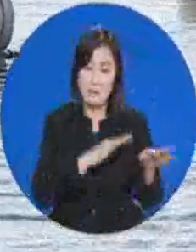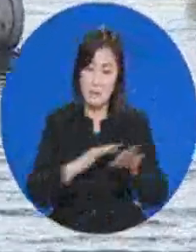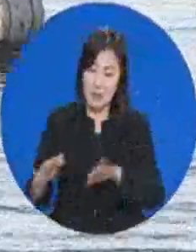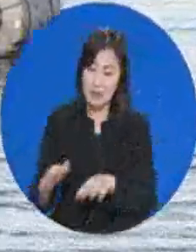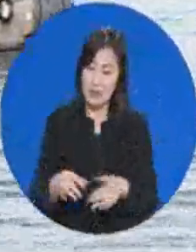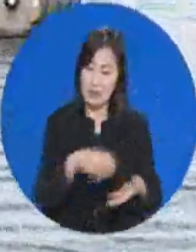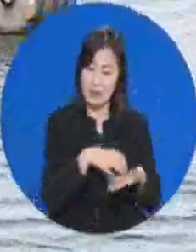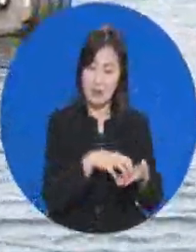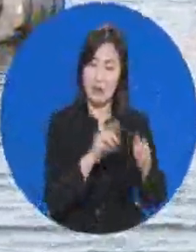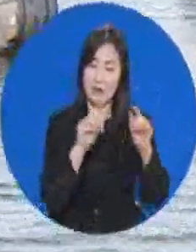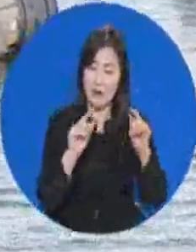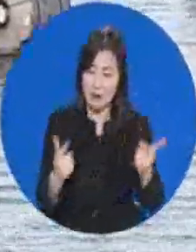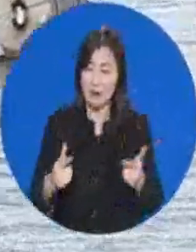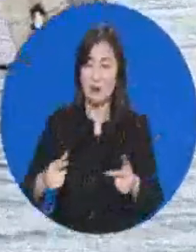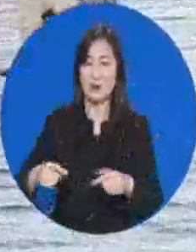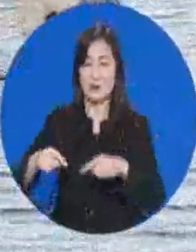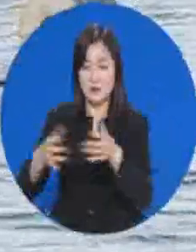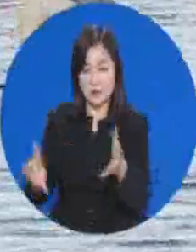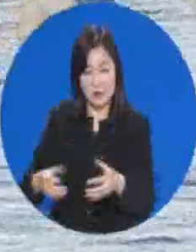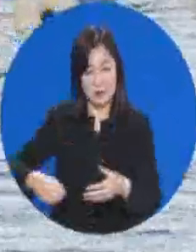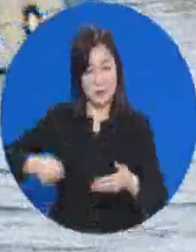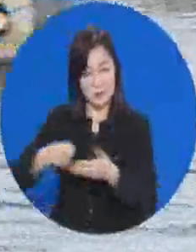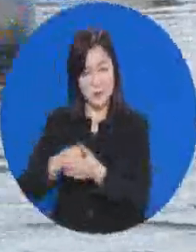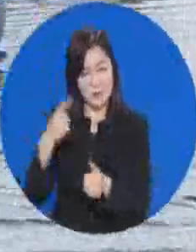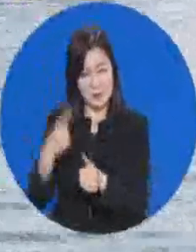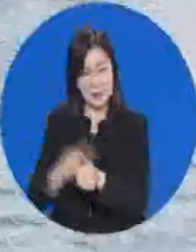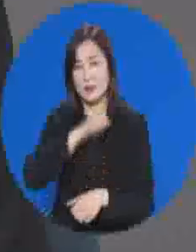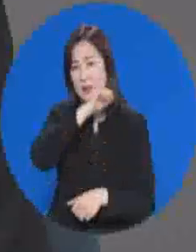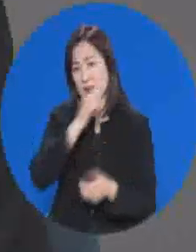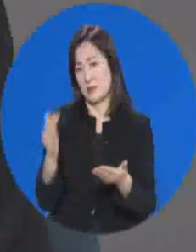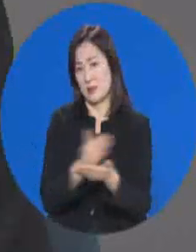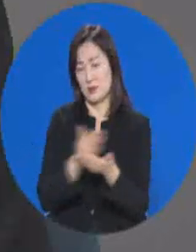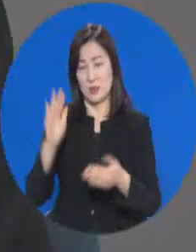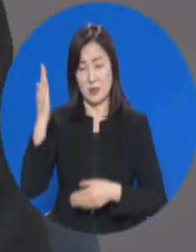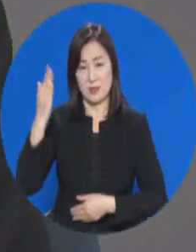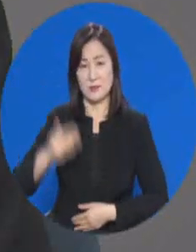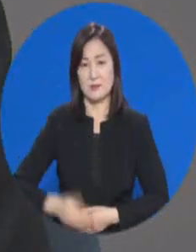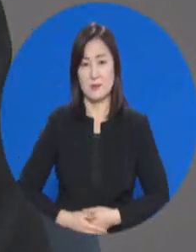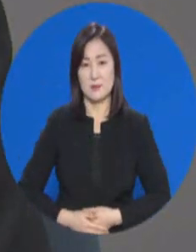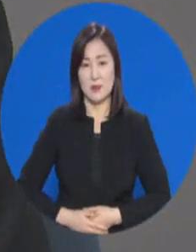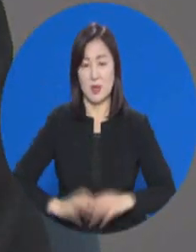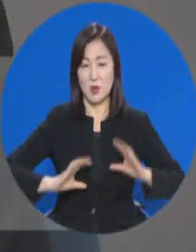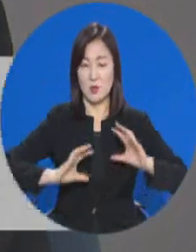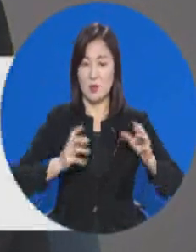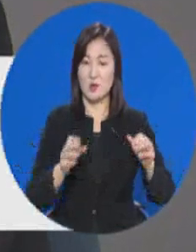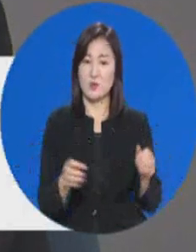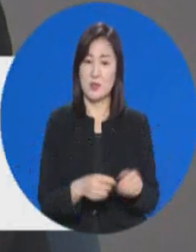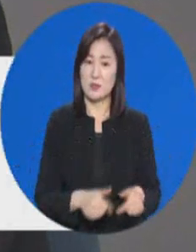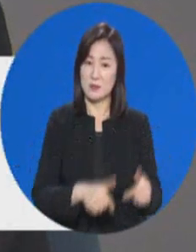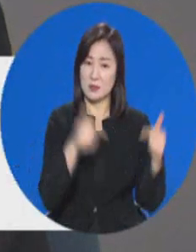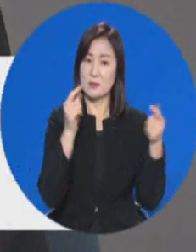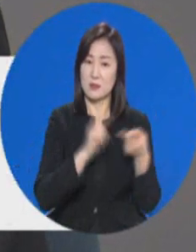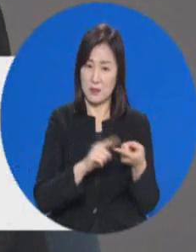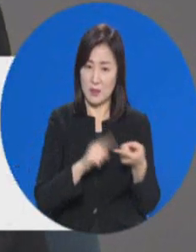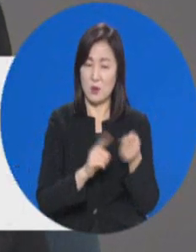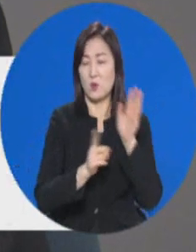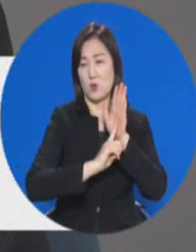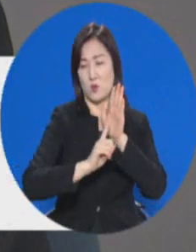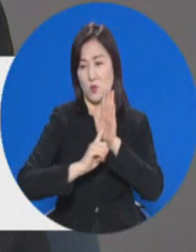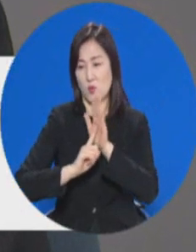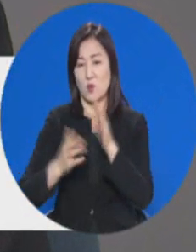지자체의 의지에 따라 예산 배정이 이루어진 탓입니다. 저희들이 그 국비 증액 부분에 대해서 홍보도 많이 하고